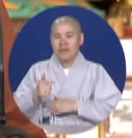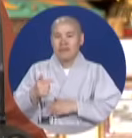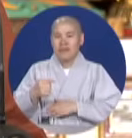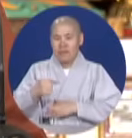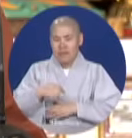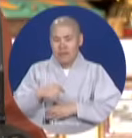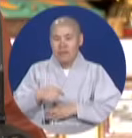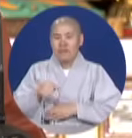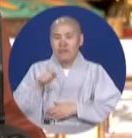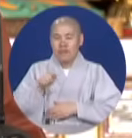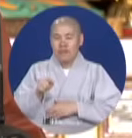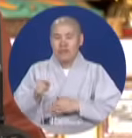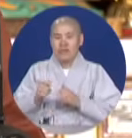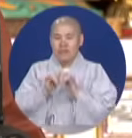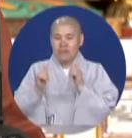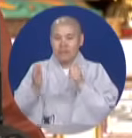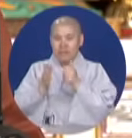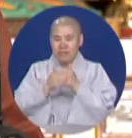우리가 사람이니까